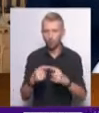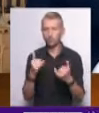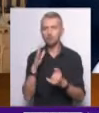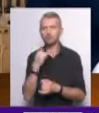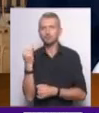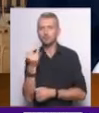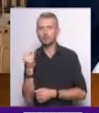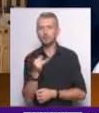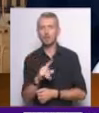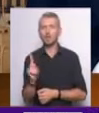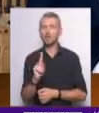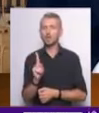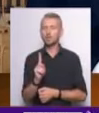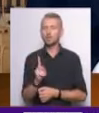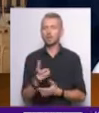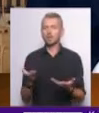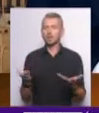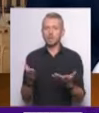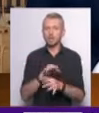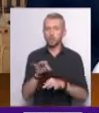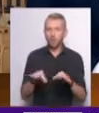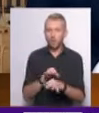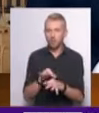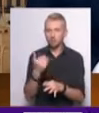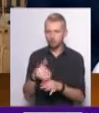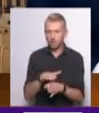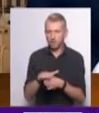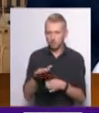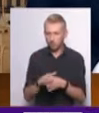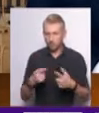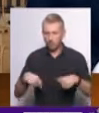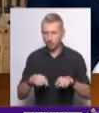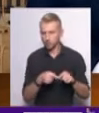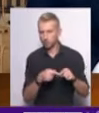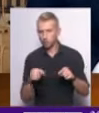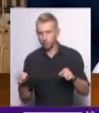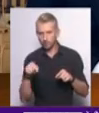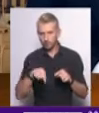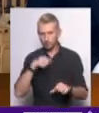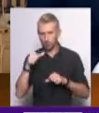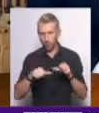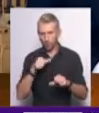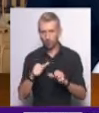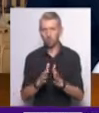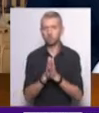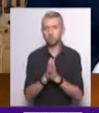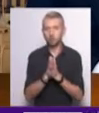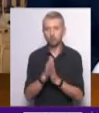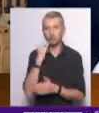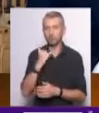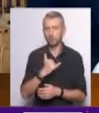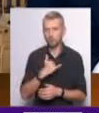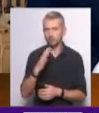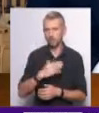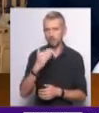цікавитися, що ж, які проекти, можливо, реалізовані на окрузі впродовж цього року. Прошу, долучайтеся.